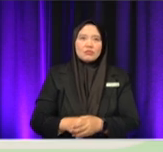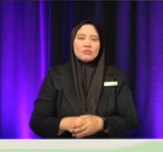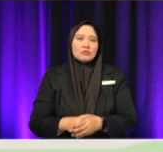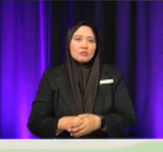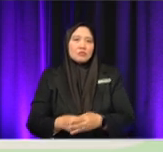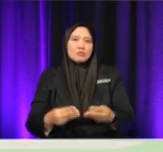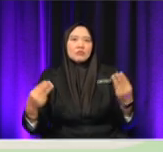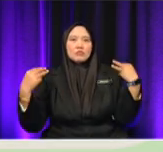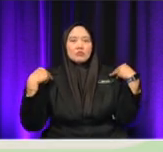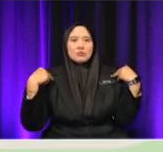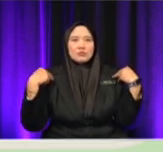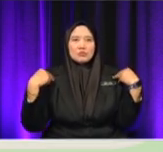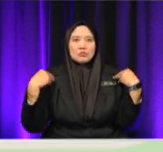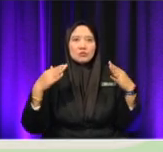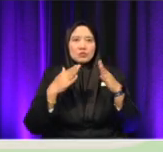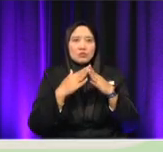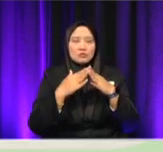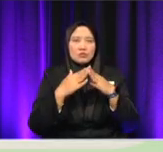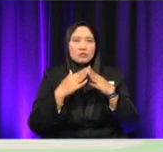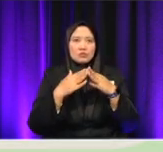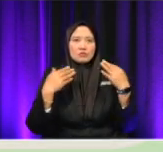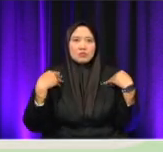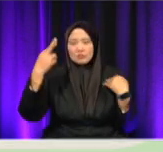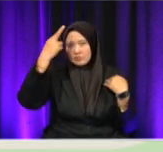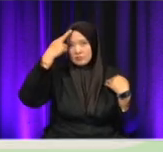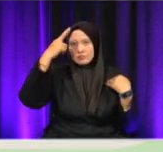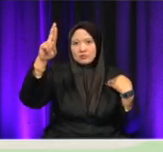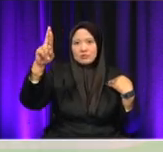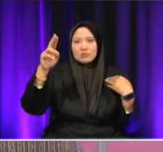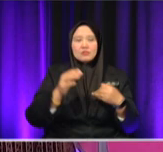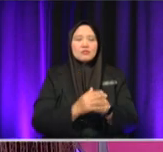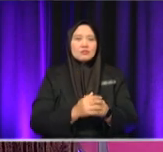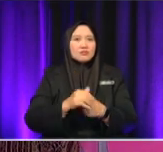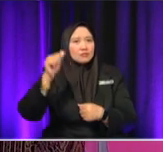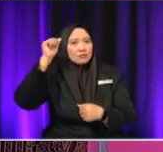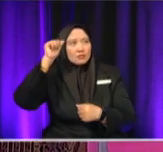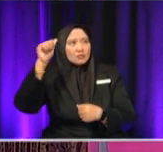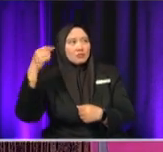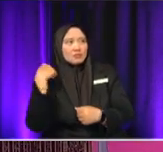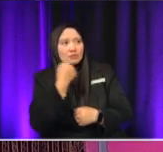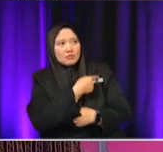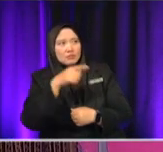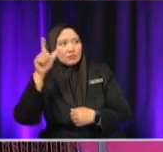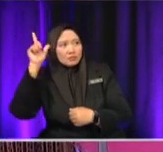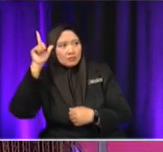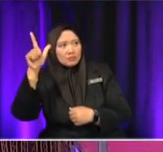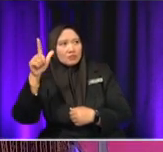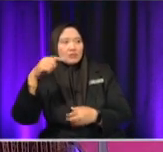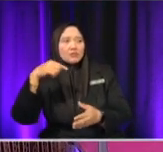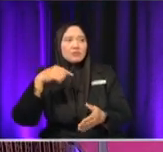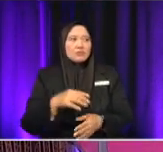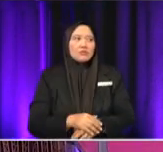penuh rahmat penuh dengan pengampunan Allah subhanahu wa ta'ala yang Allah saja semua rahmati gitu kalau terlihat eee rumah di